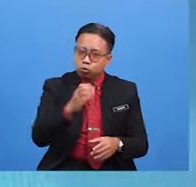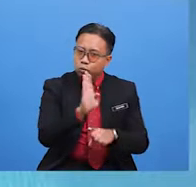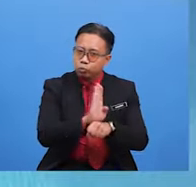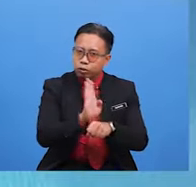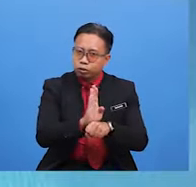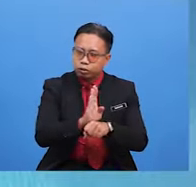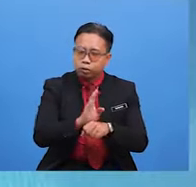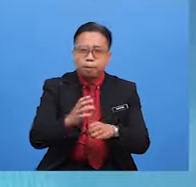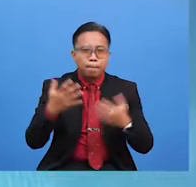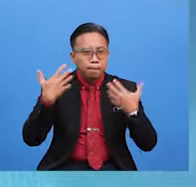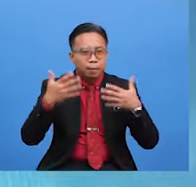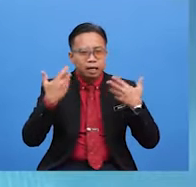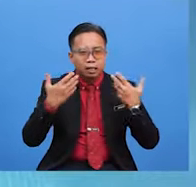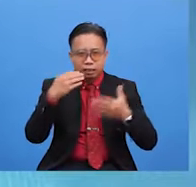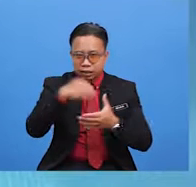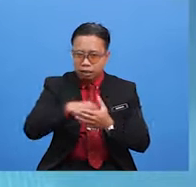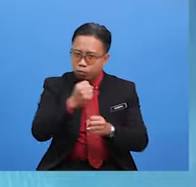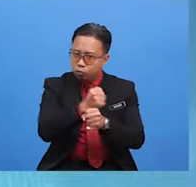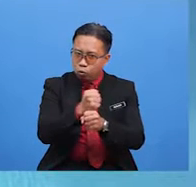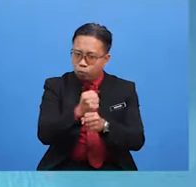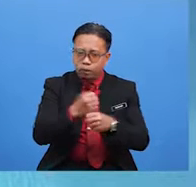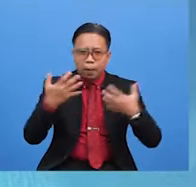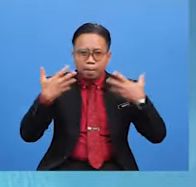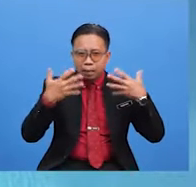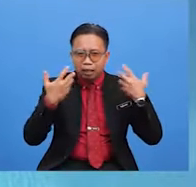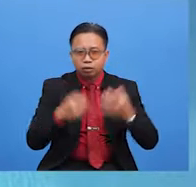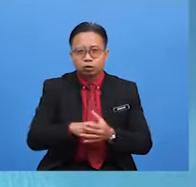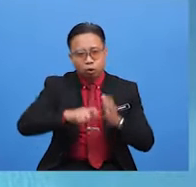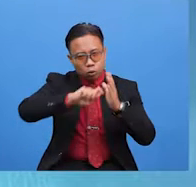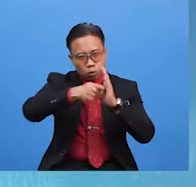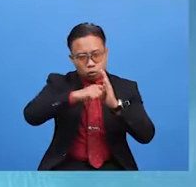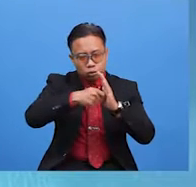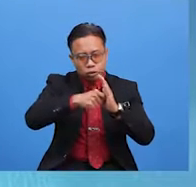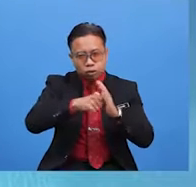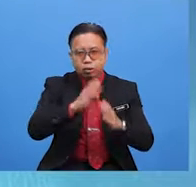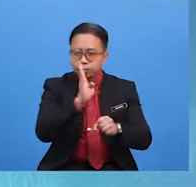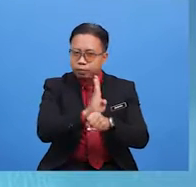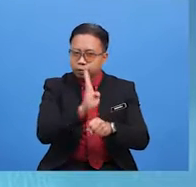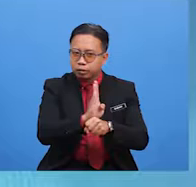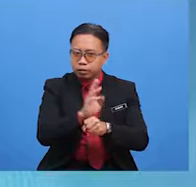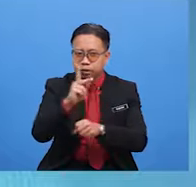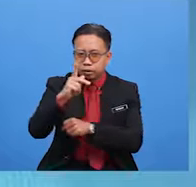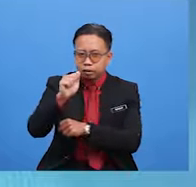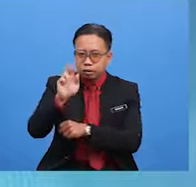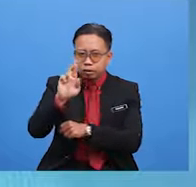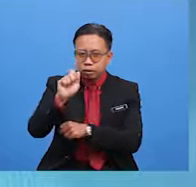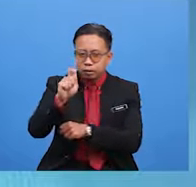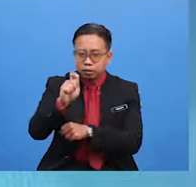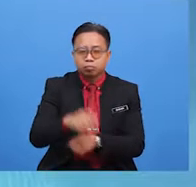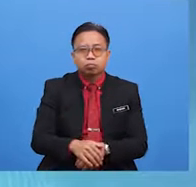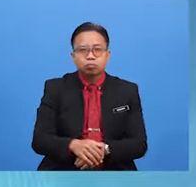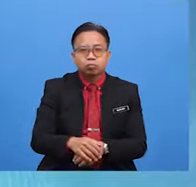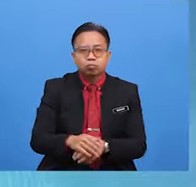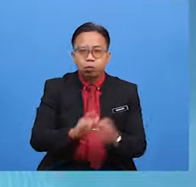panas apabila dimasukkan ke dalam kopi panas. Kunci besi berkarat. Dan akhir sekali ubat melalut